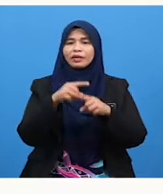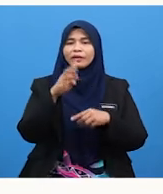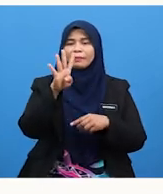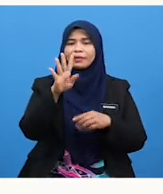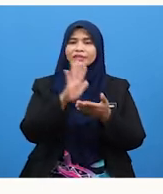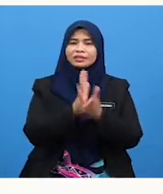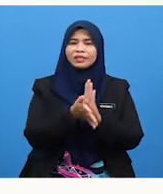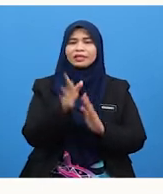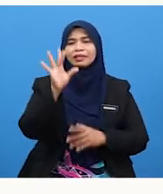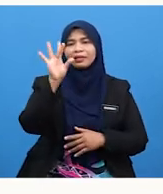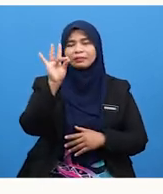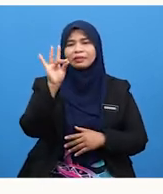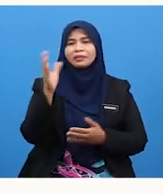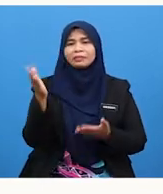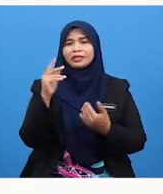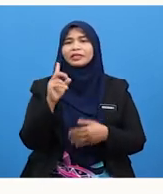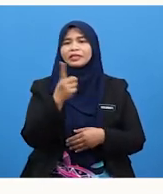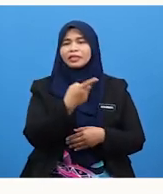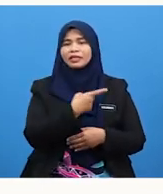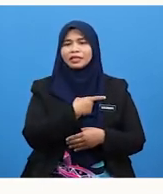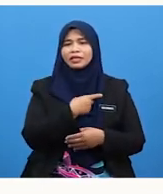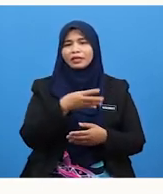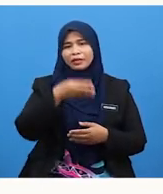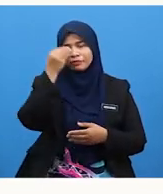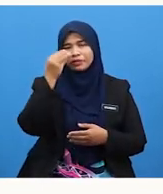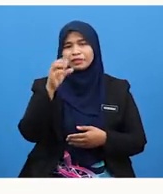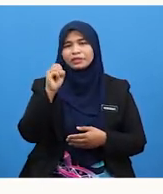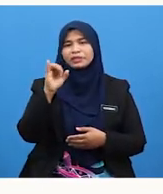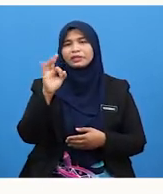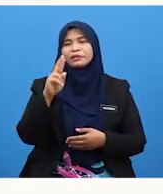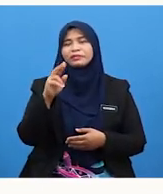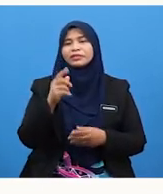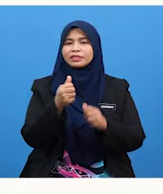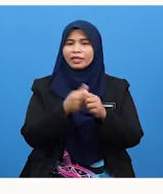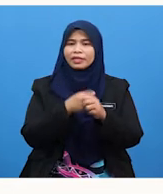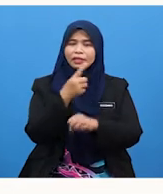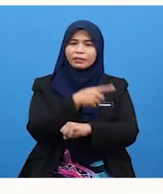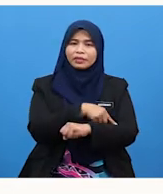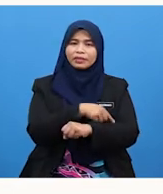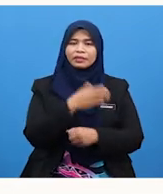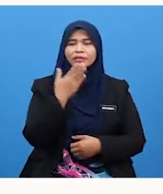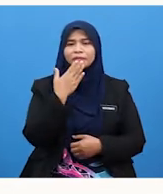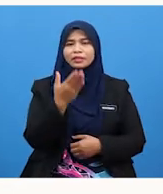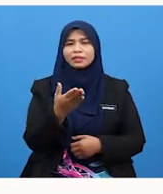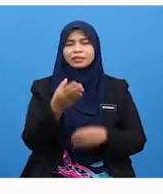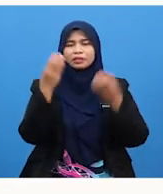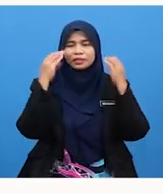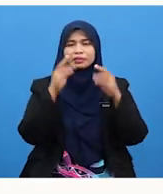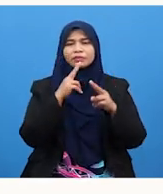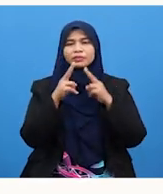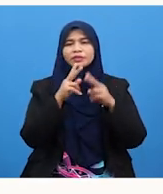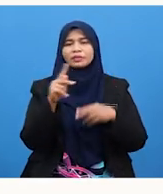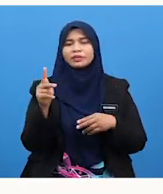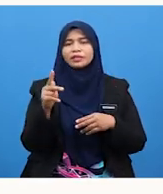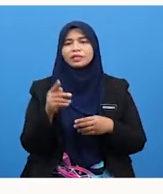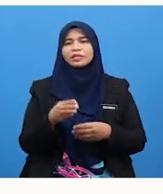2 darab 4 menjadi 8. Mari kita hafal sifir setiap hari. Terima kasih cikgu